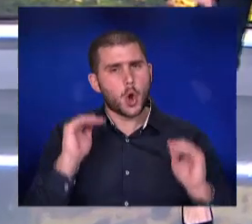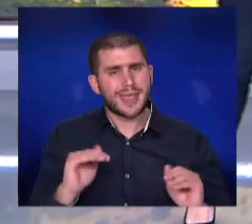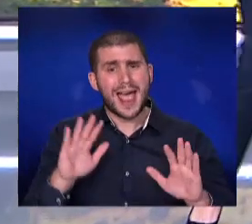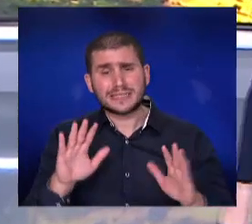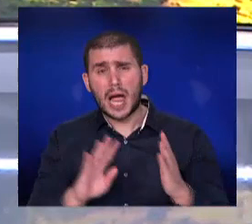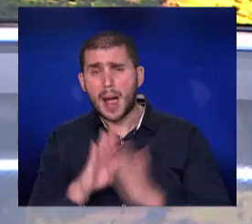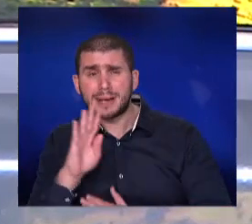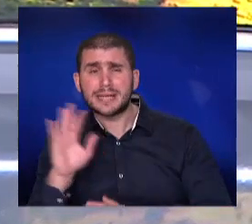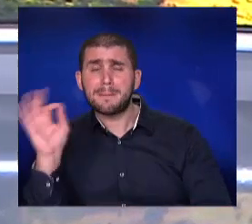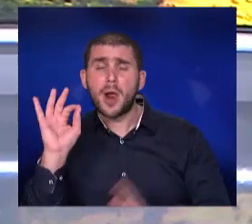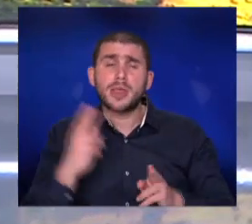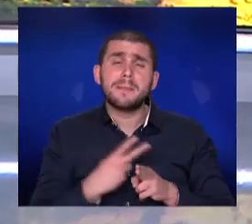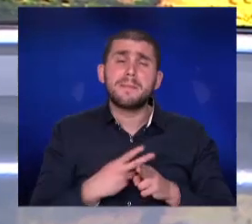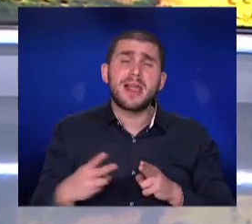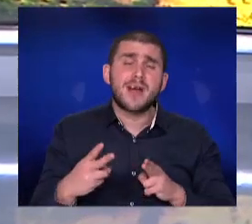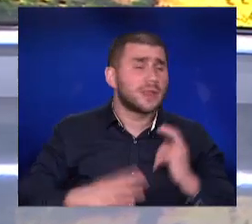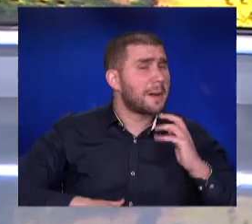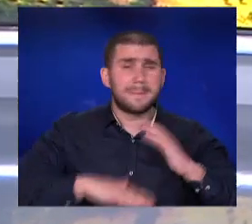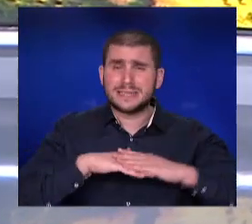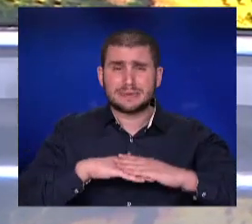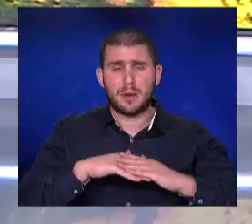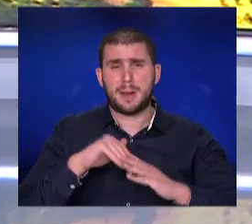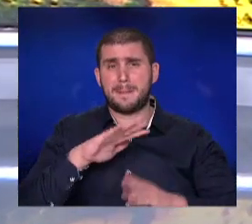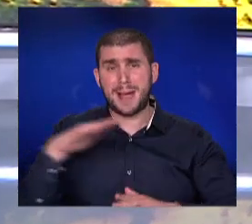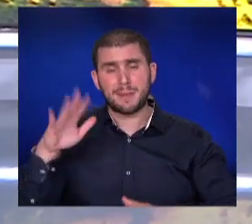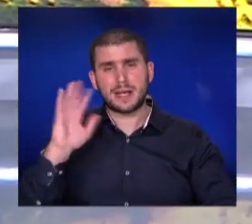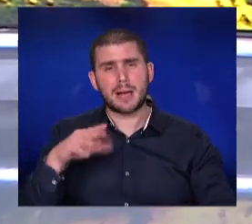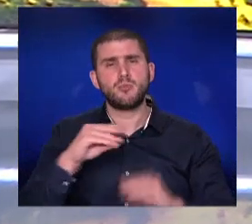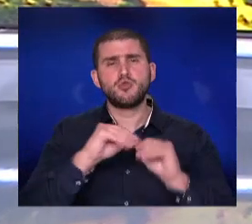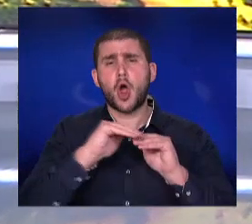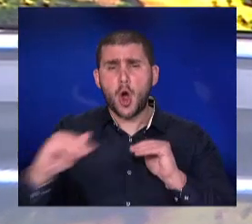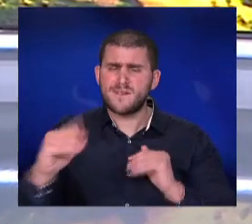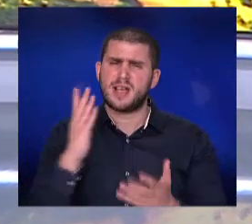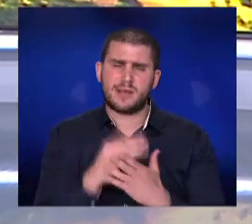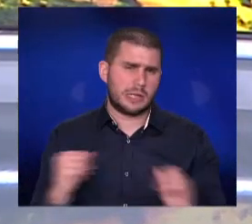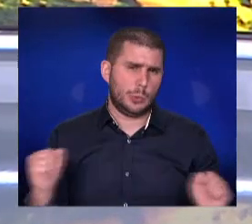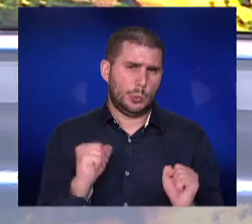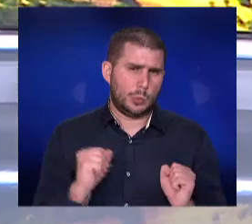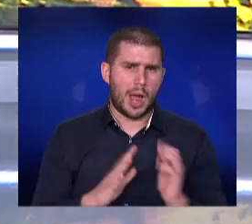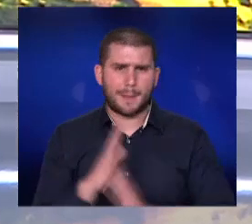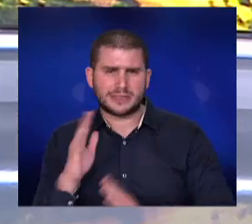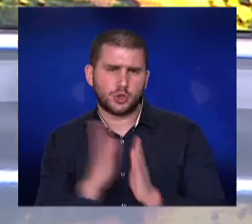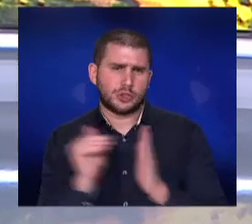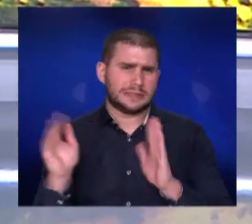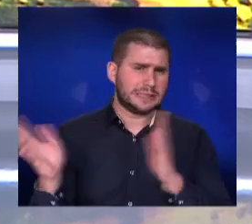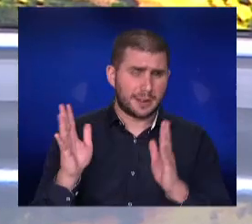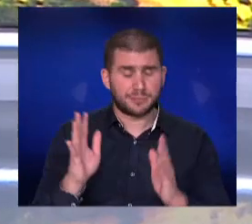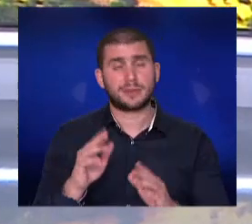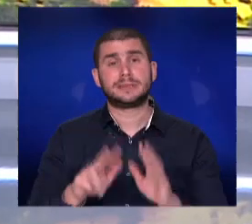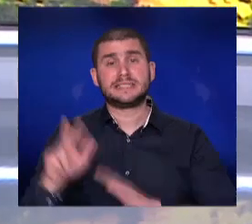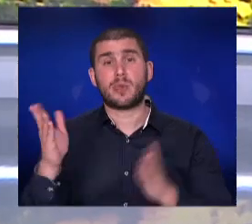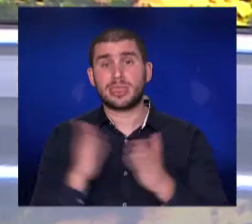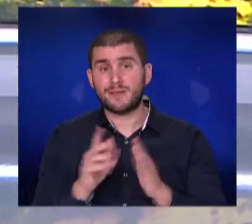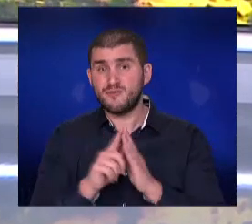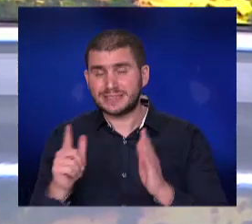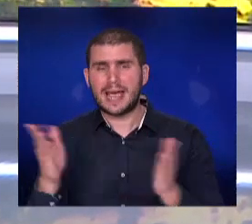10-14 מעלות בלבד, מקסימום. בערים גם לאורך מישור החוף, כבר קר 14-16 מעלות, בצפון הנגב 17,